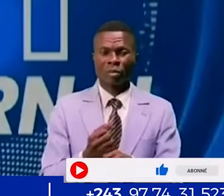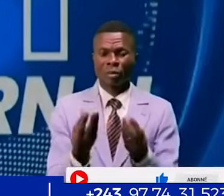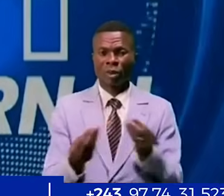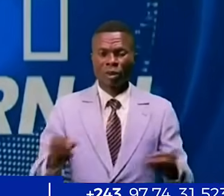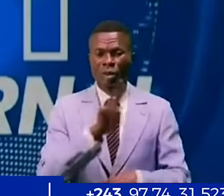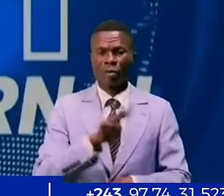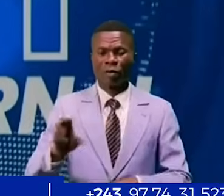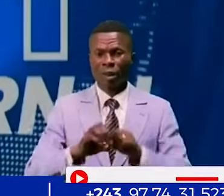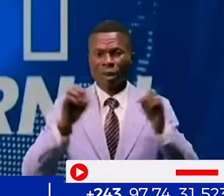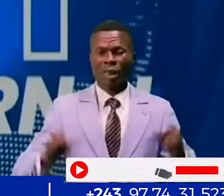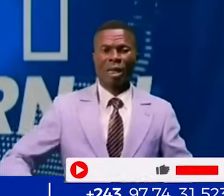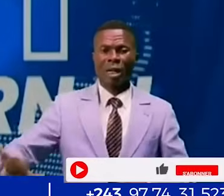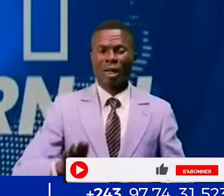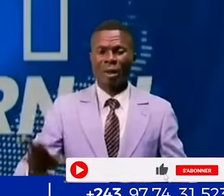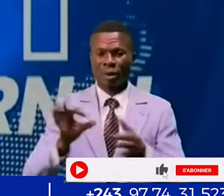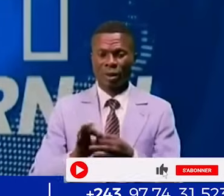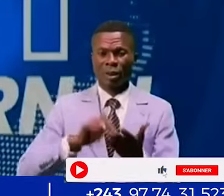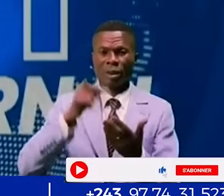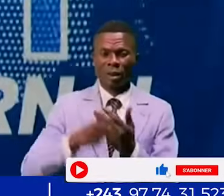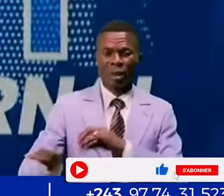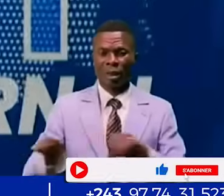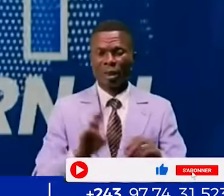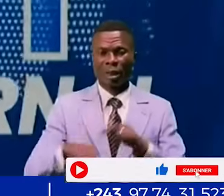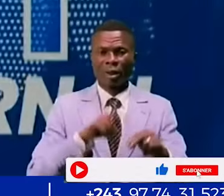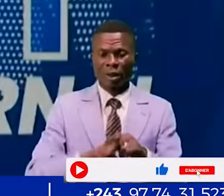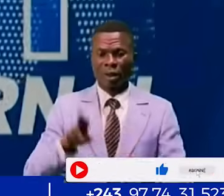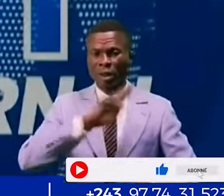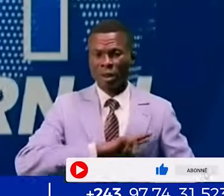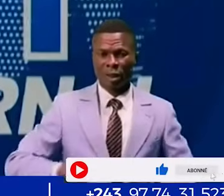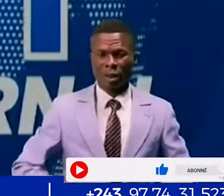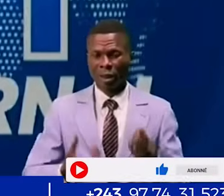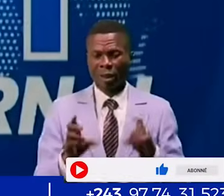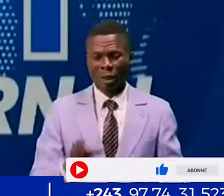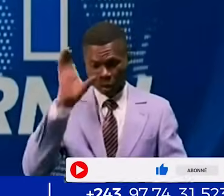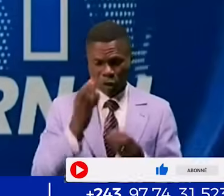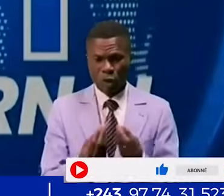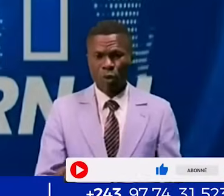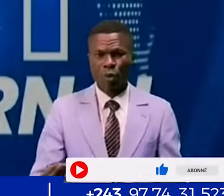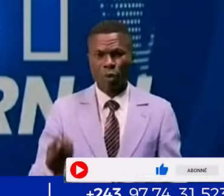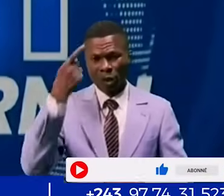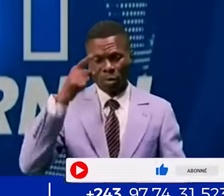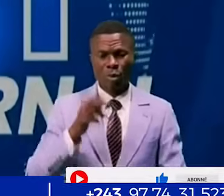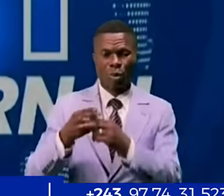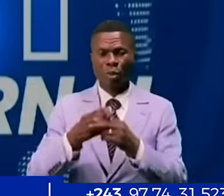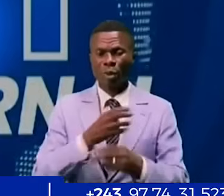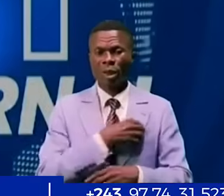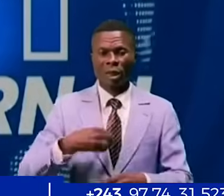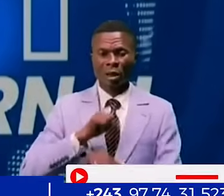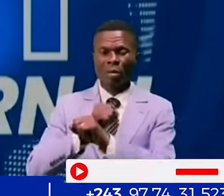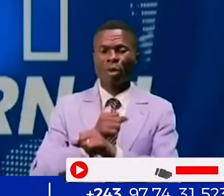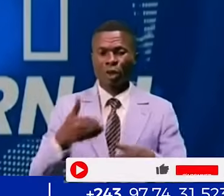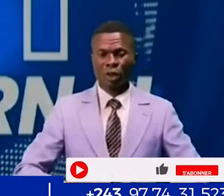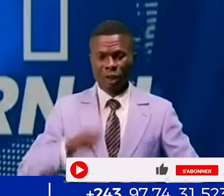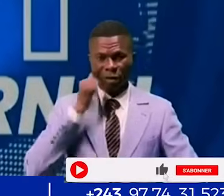résolution 2250 des Nations Unies à travers le plan d'action national en RDC cherchent les voies et moyens pour sécuriser les femmes et les jeunes